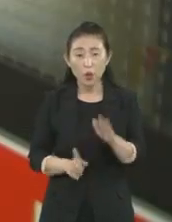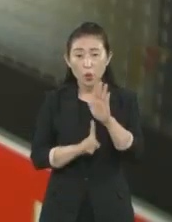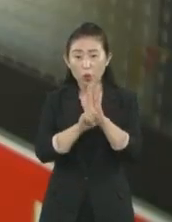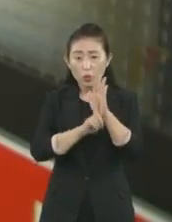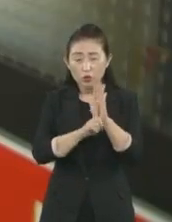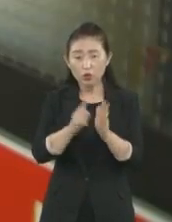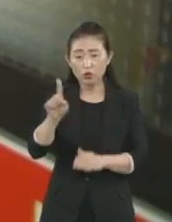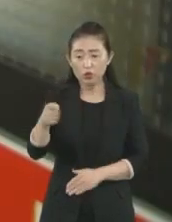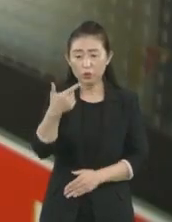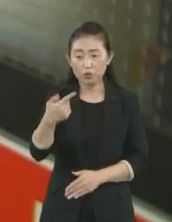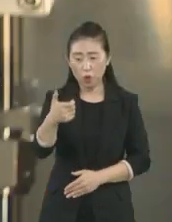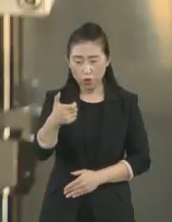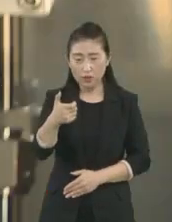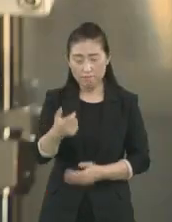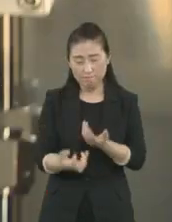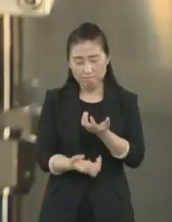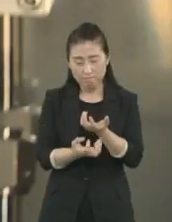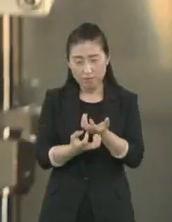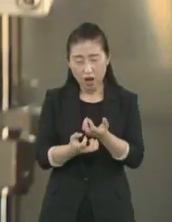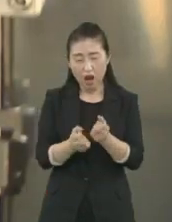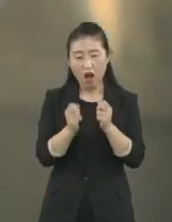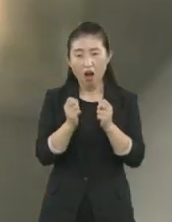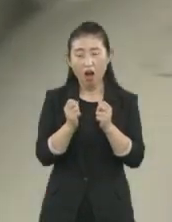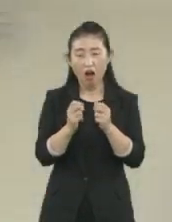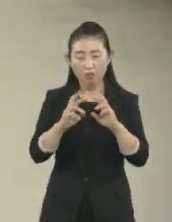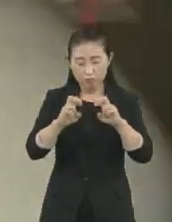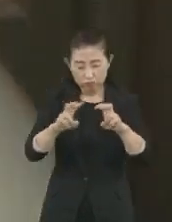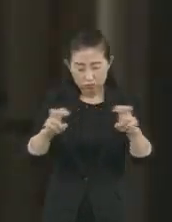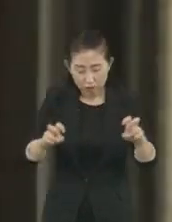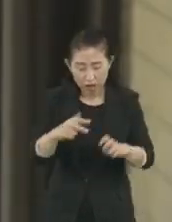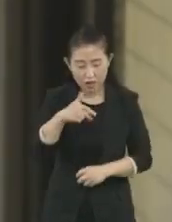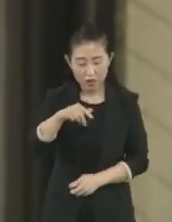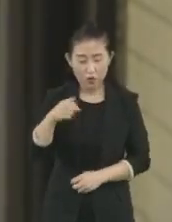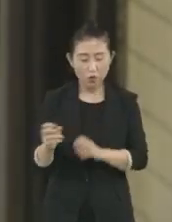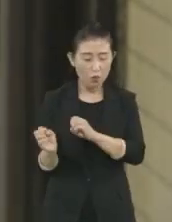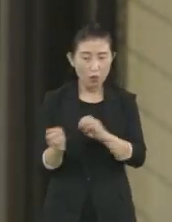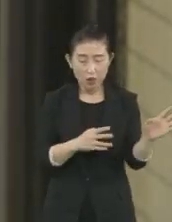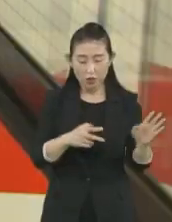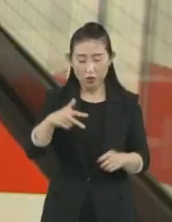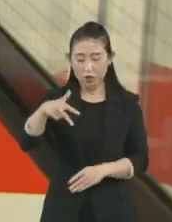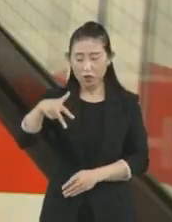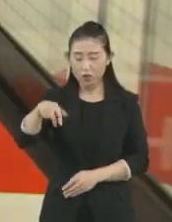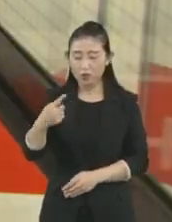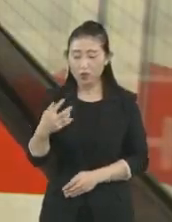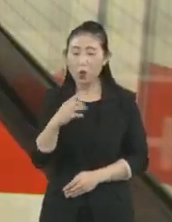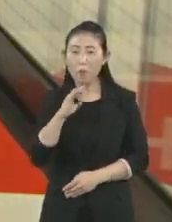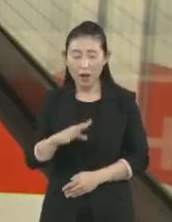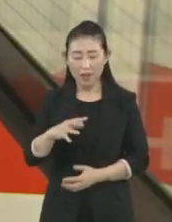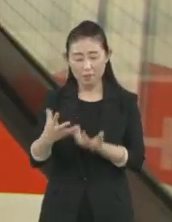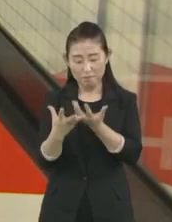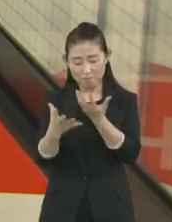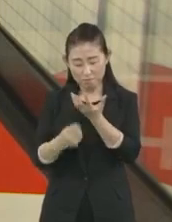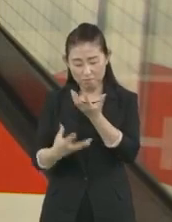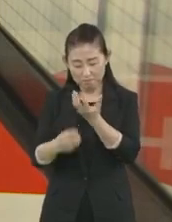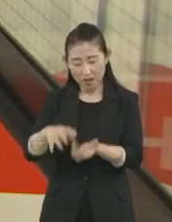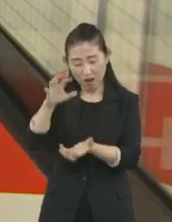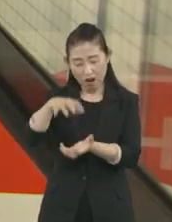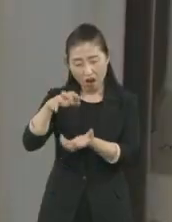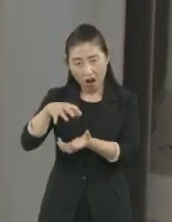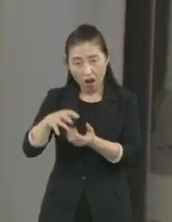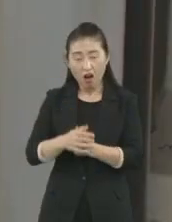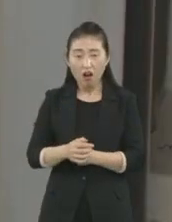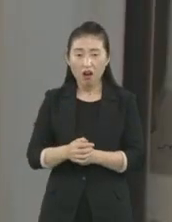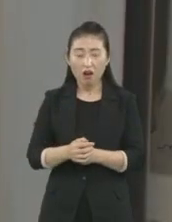650도의 고열에서 암모니아를 분해해 질소를 배출하고 수소만 따로 빼내 정제하는 방식으로 공정도